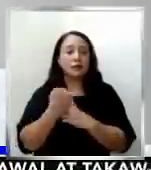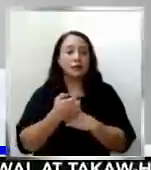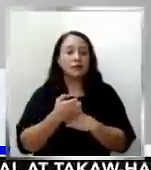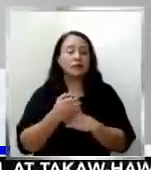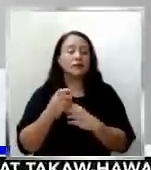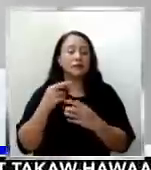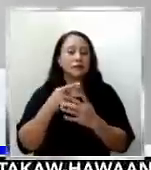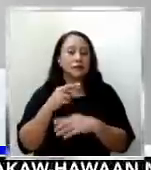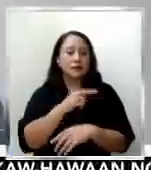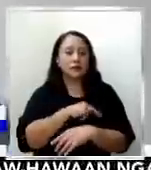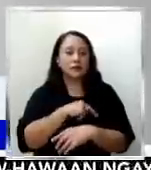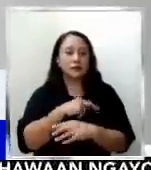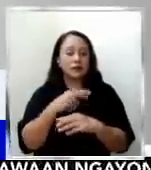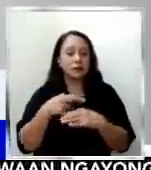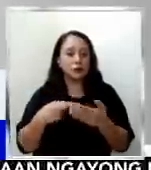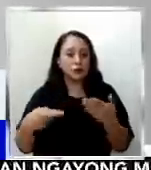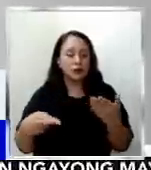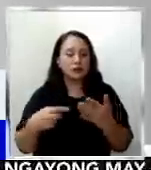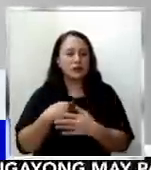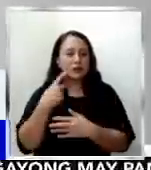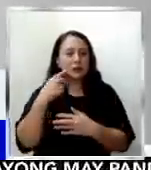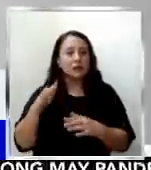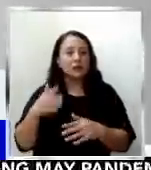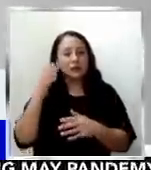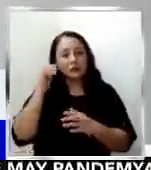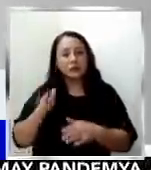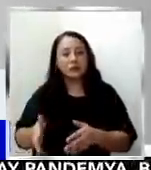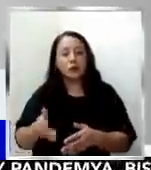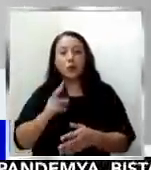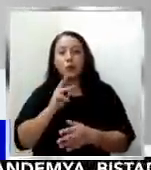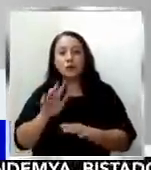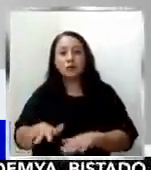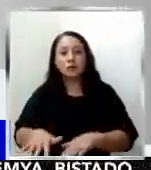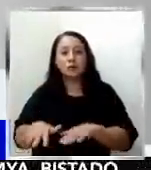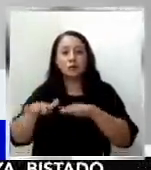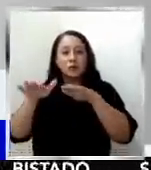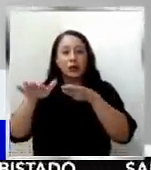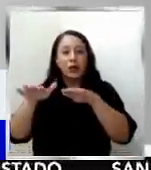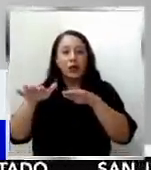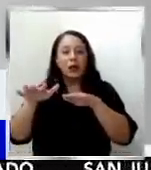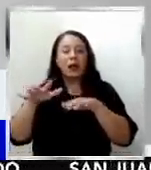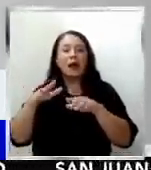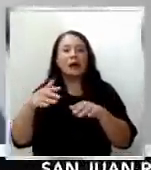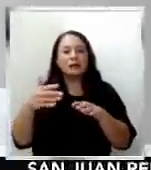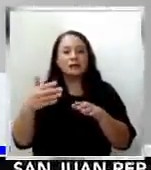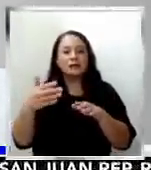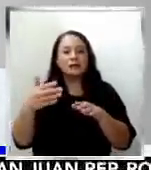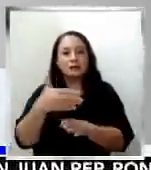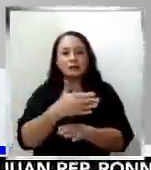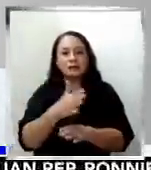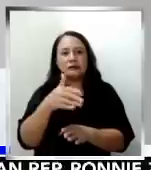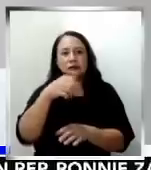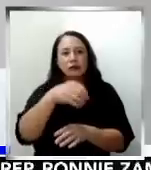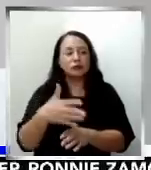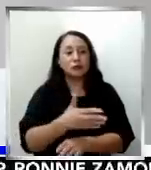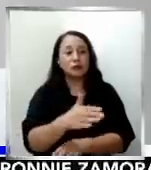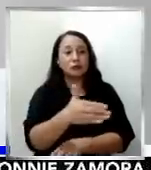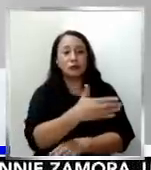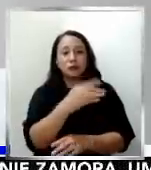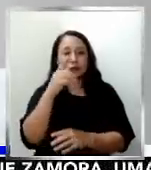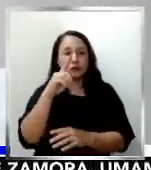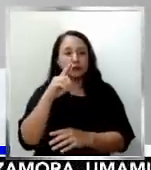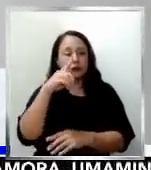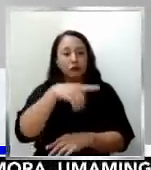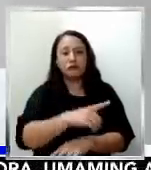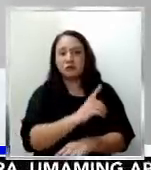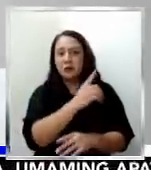Ang tingin natin dyan, nung nag-high tide, naligaw dyan yung dolphin, no? So, one of the possibility, may hinahabol yan